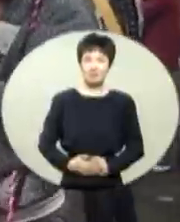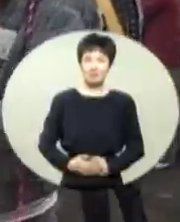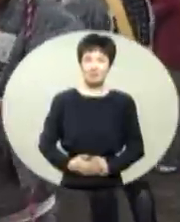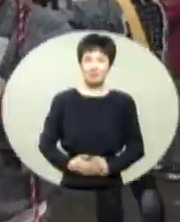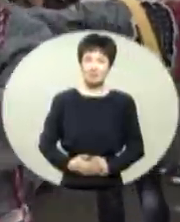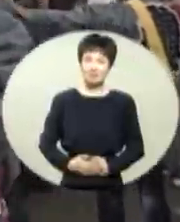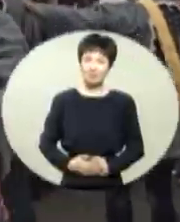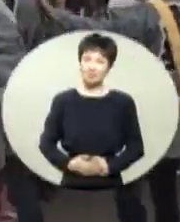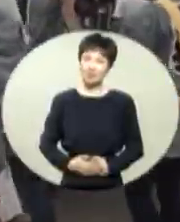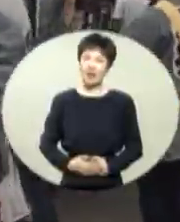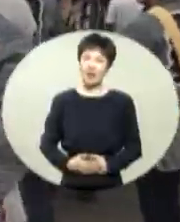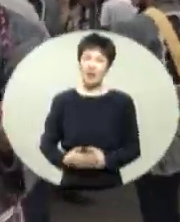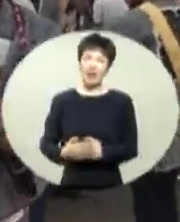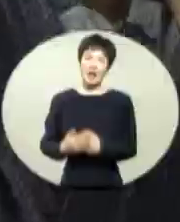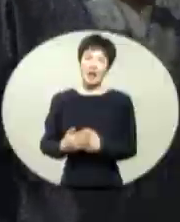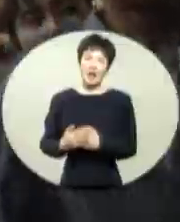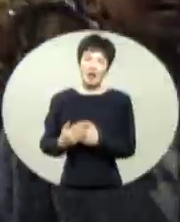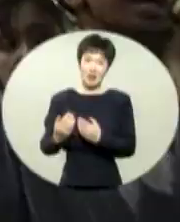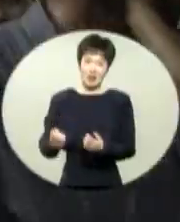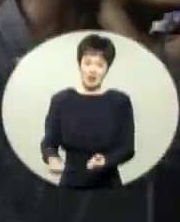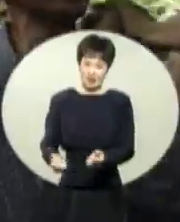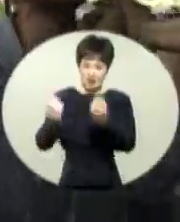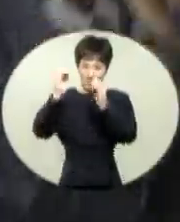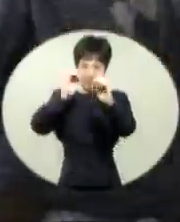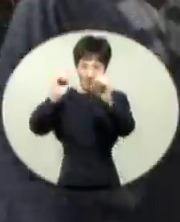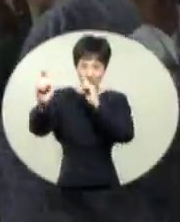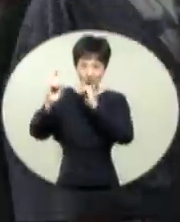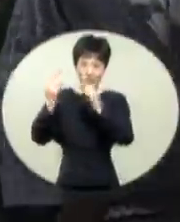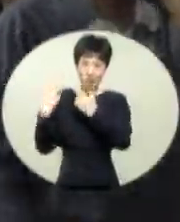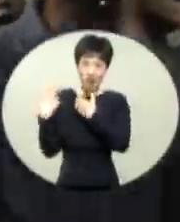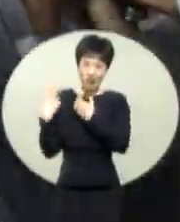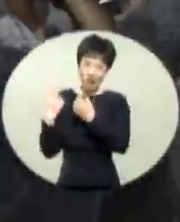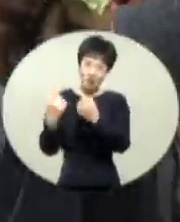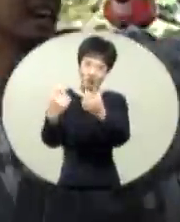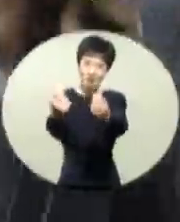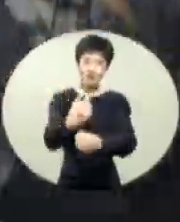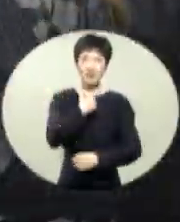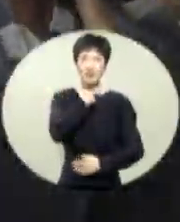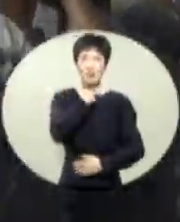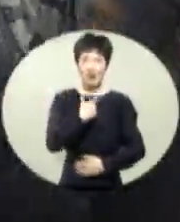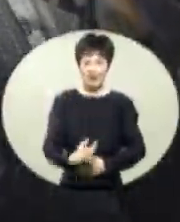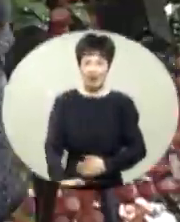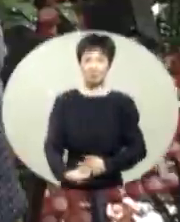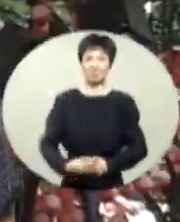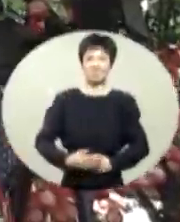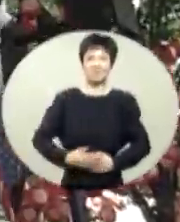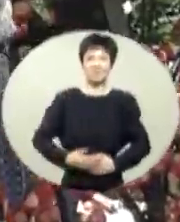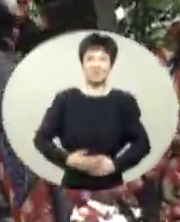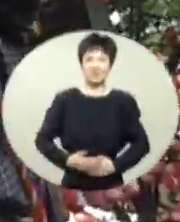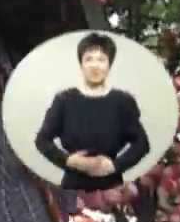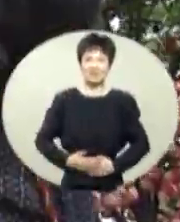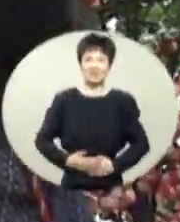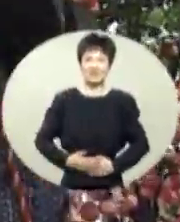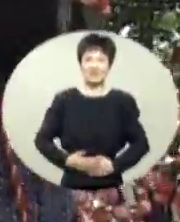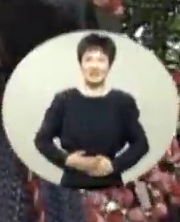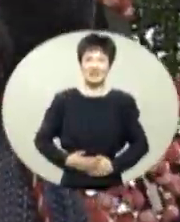次の代、次の代まで永久に祭りを続けてもらいたい。